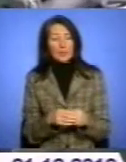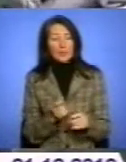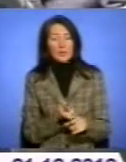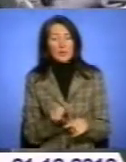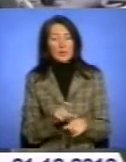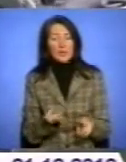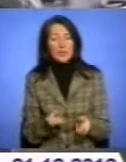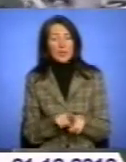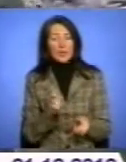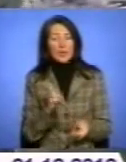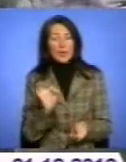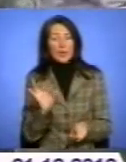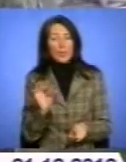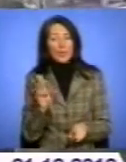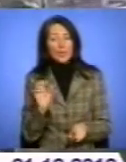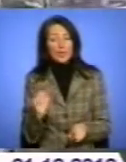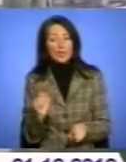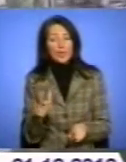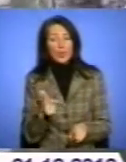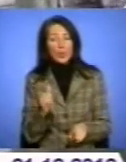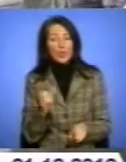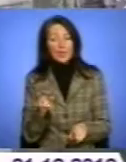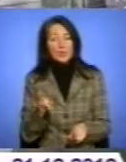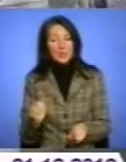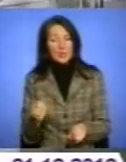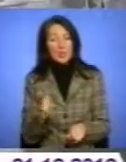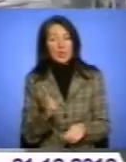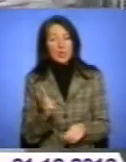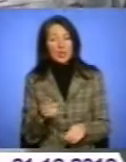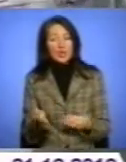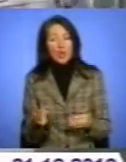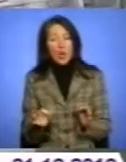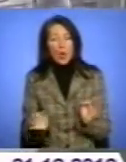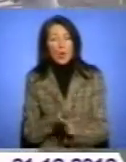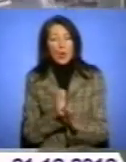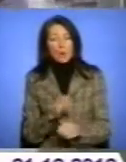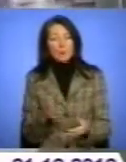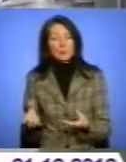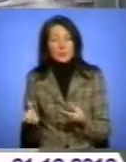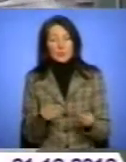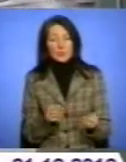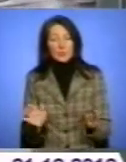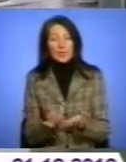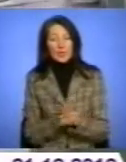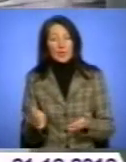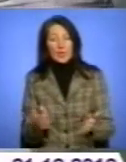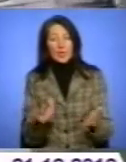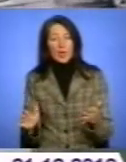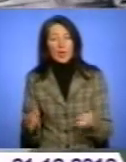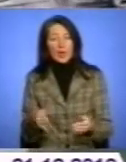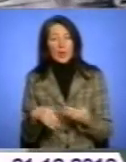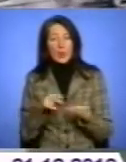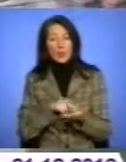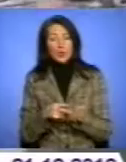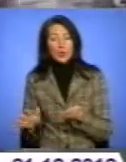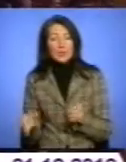тому що професійна вдача, вона пов'язана з професіоналізмом, вона пов'язана з ефективністю діяльності працівників міліції на благо